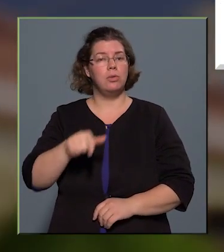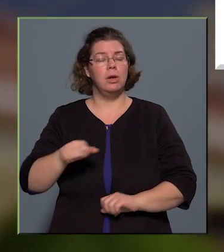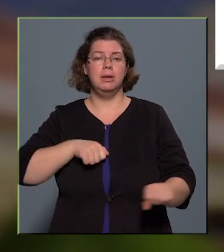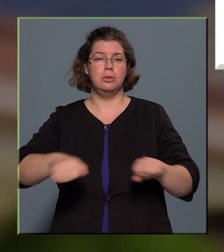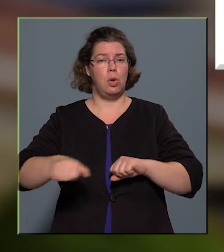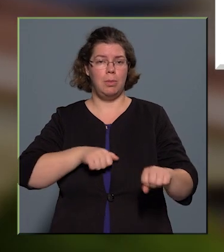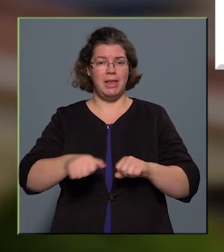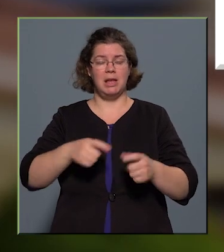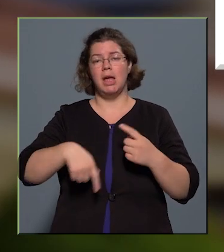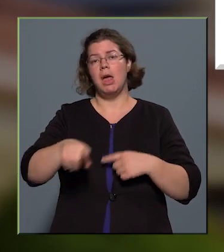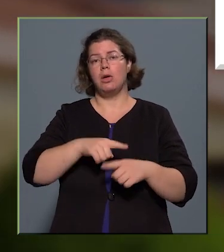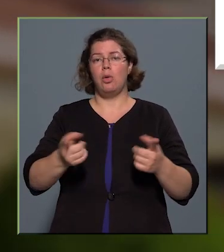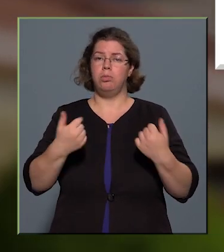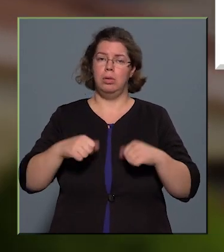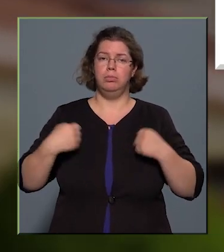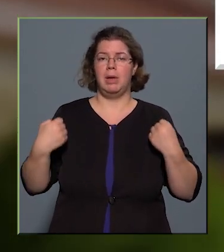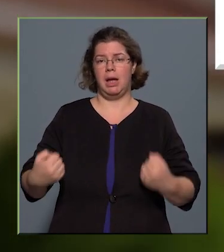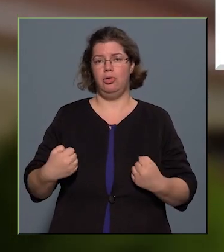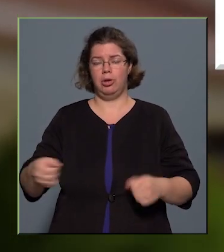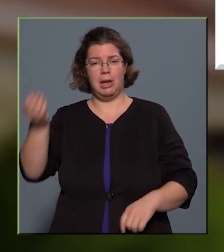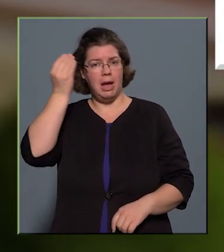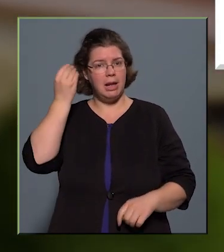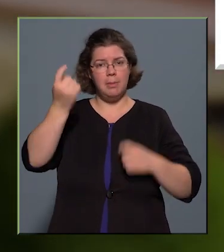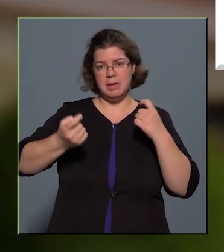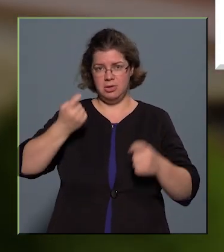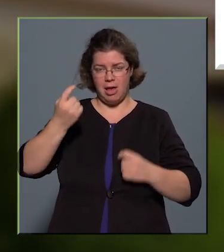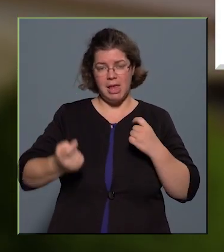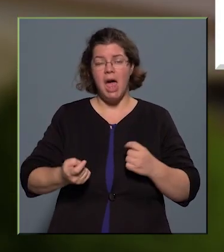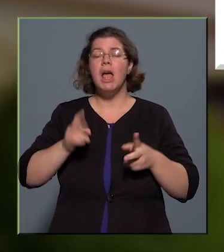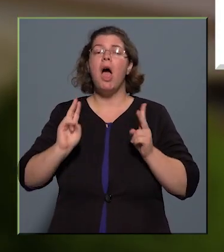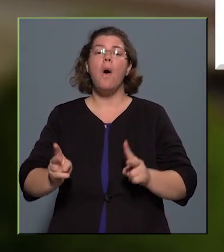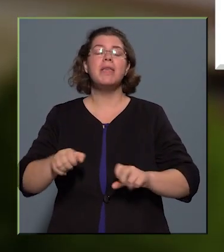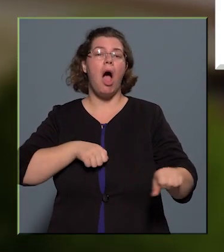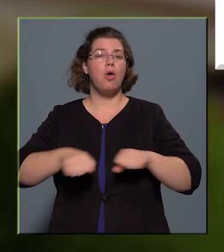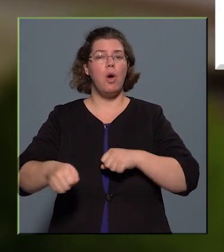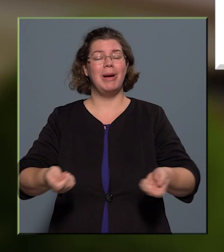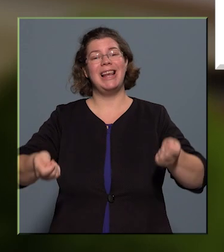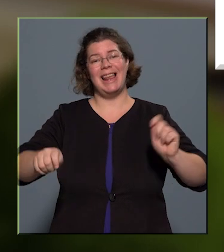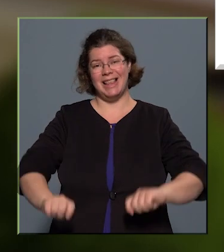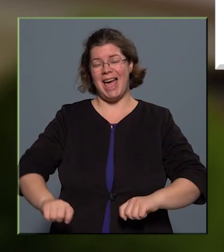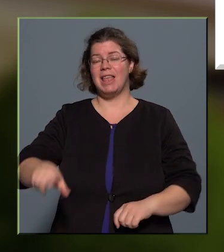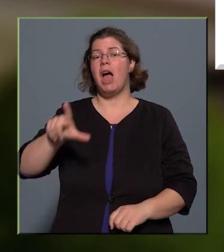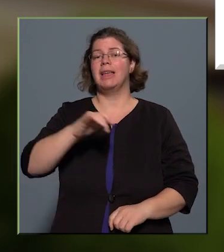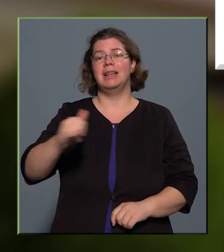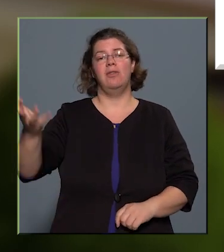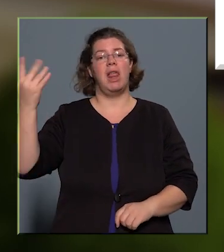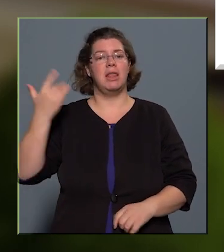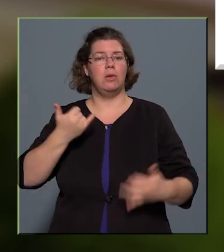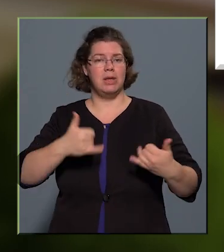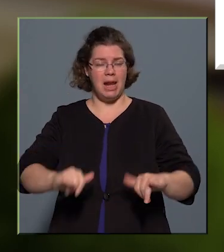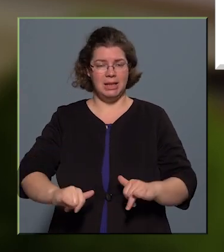kormányzati körből megerősített értelmezése szerint, hogy a kormány lezárja a két éve